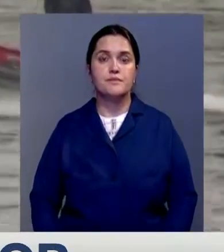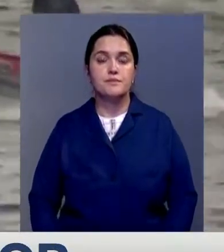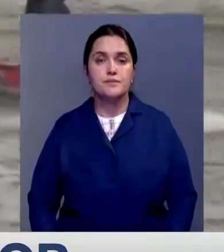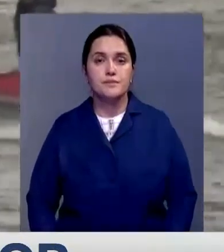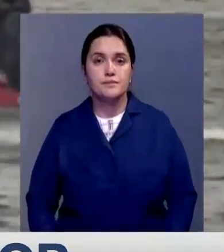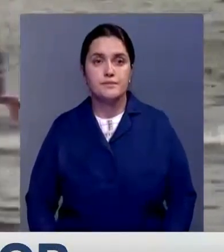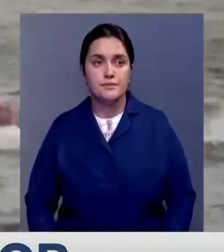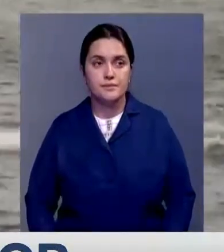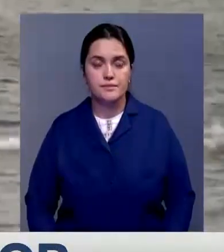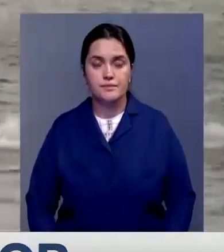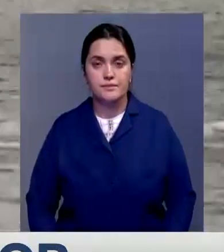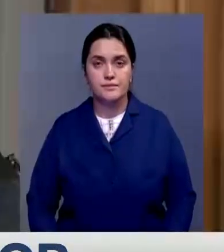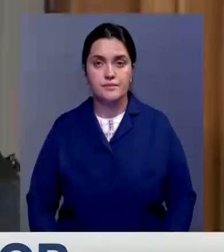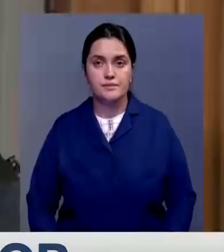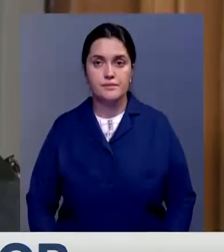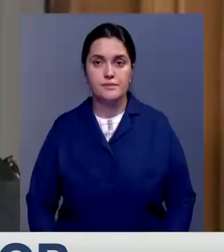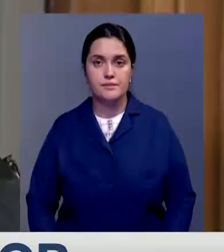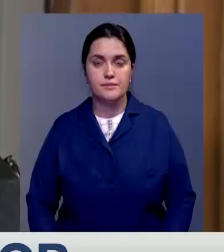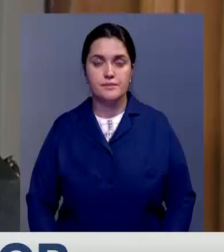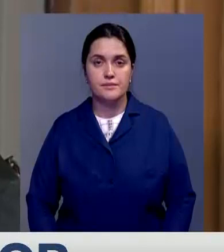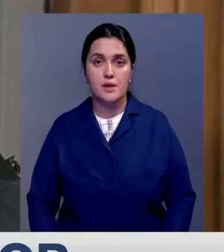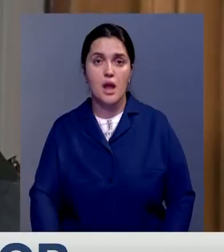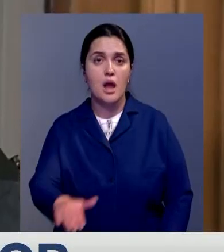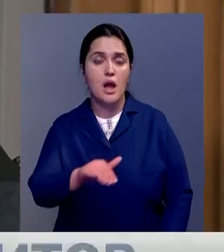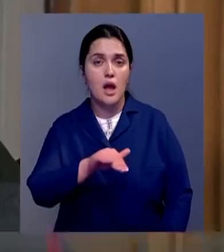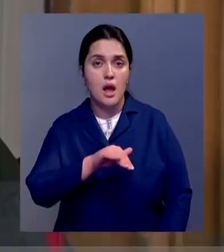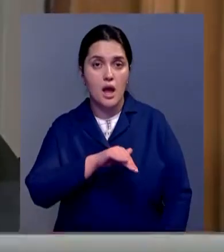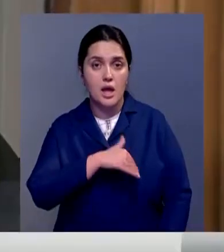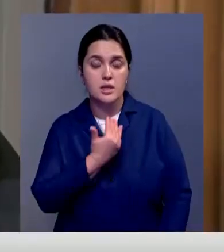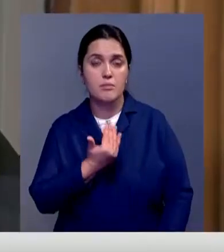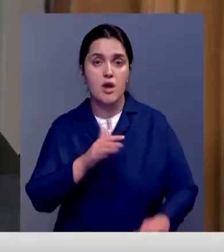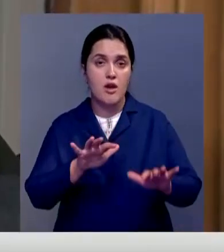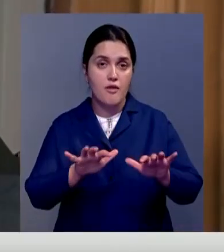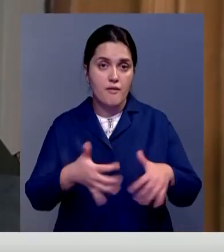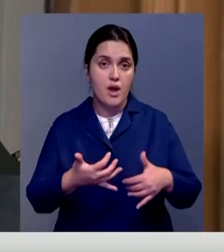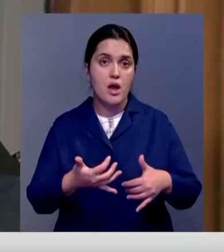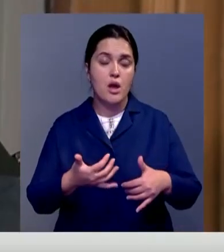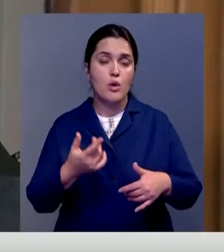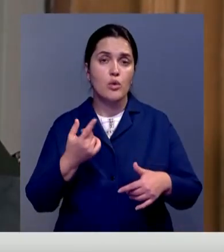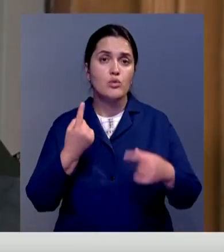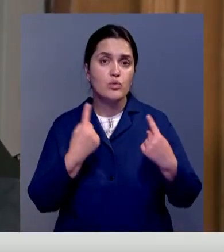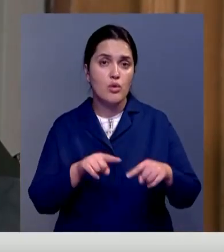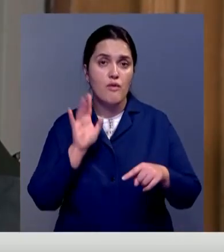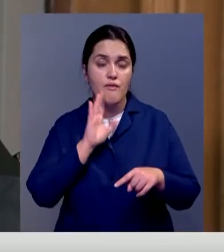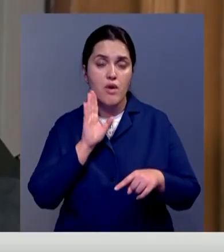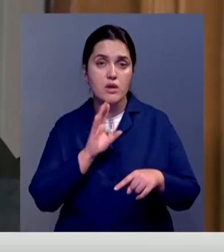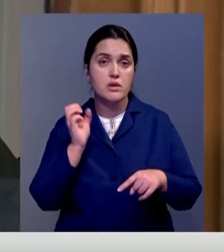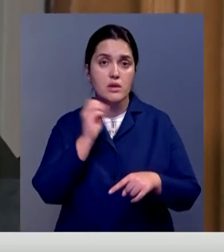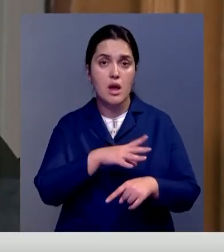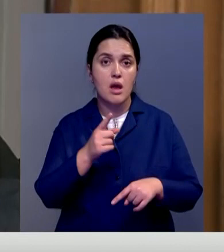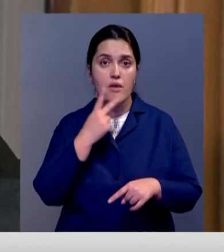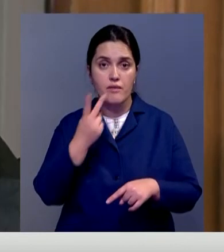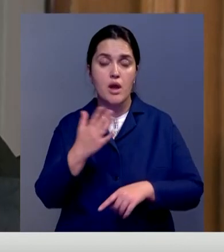из смоленска льду битвы мы хотим вывести несколько китов смели в более глубокие воды оцените их